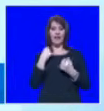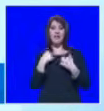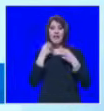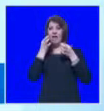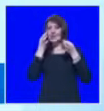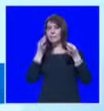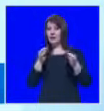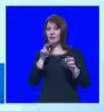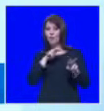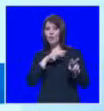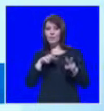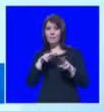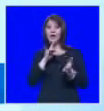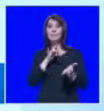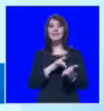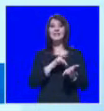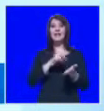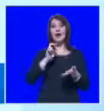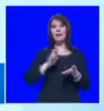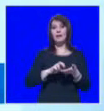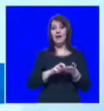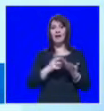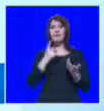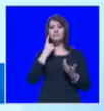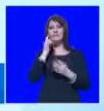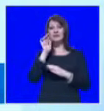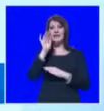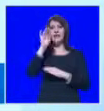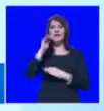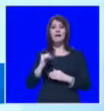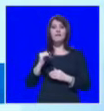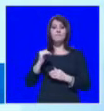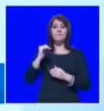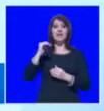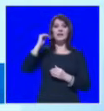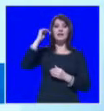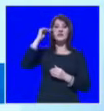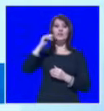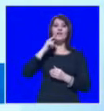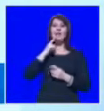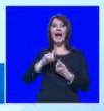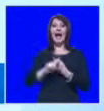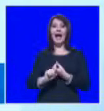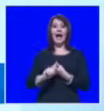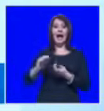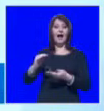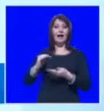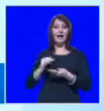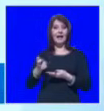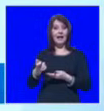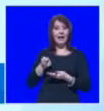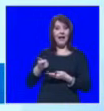внимателно наблюдаваме в Централната банка, са тенденциите и ръстовете на определени кредити и сегменти, както